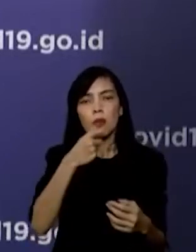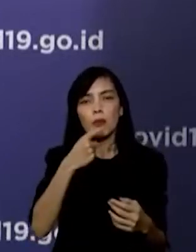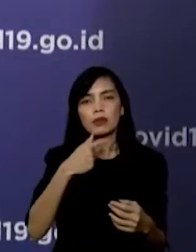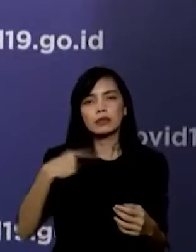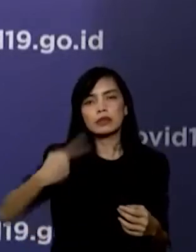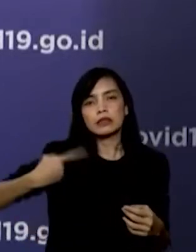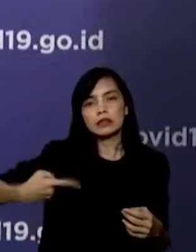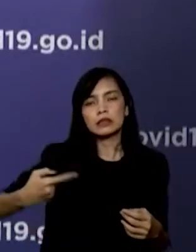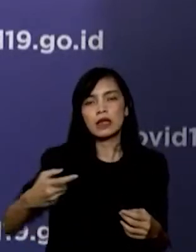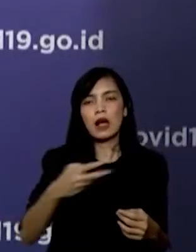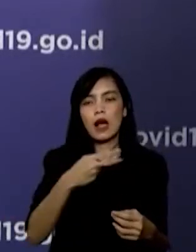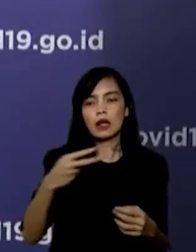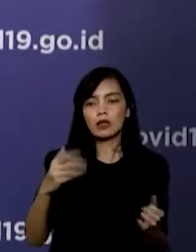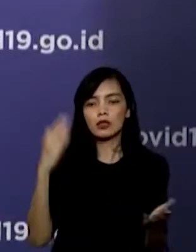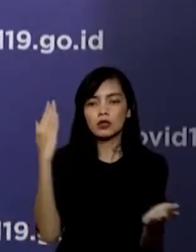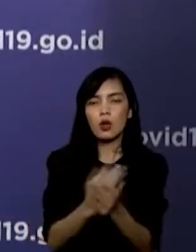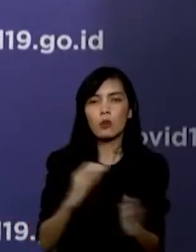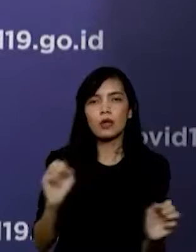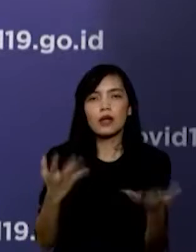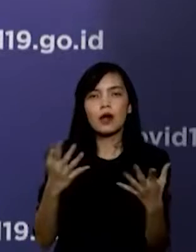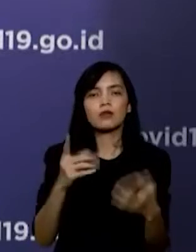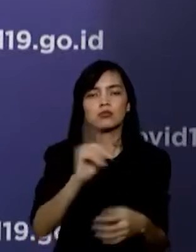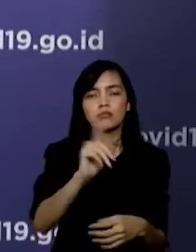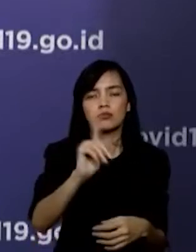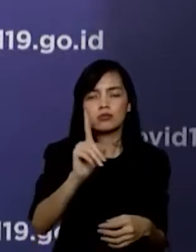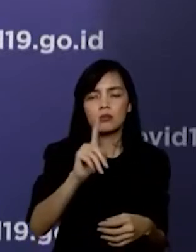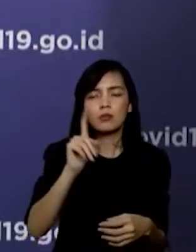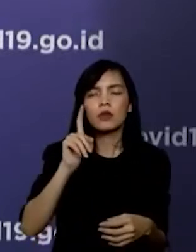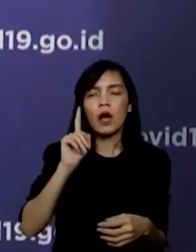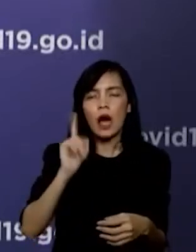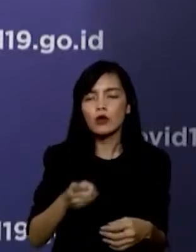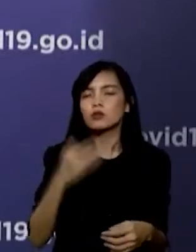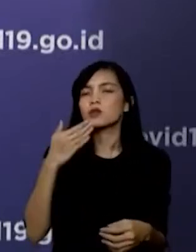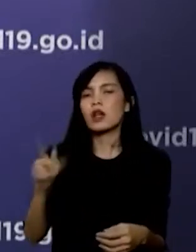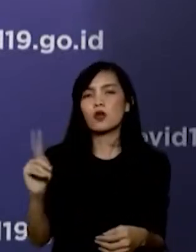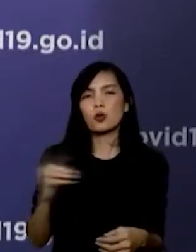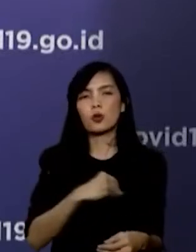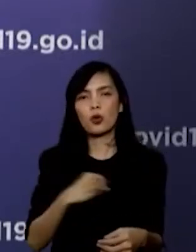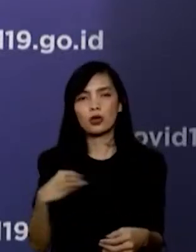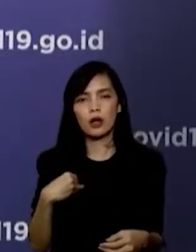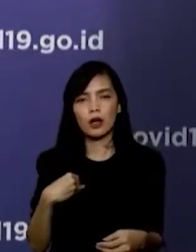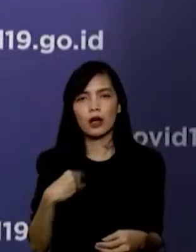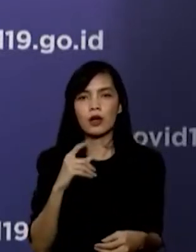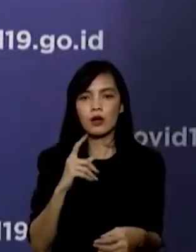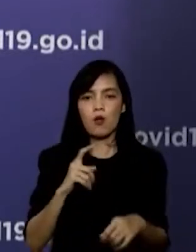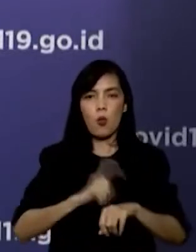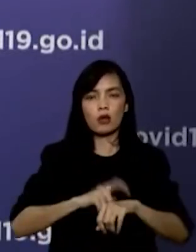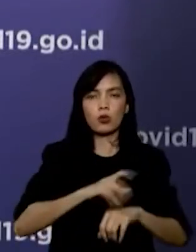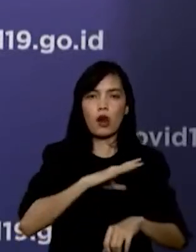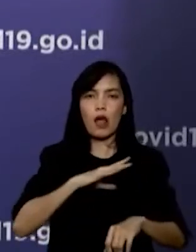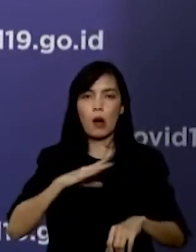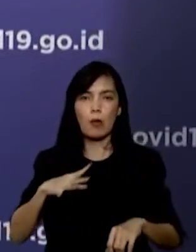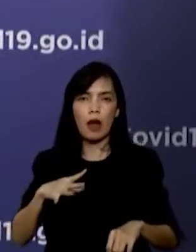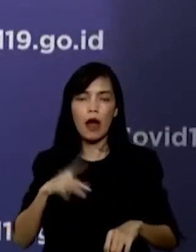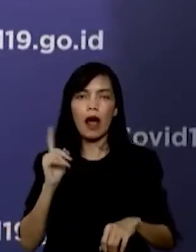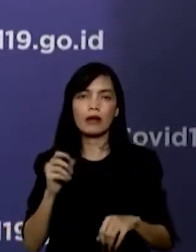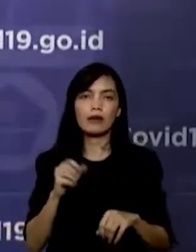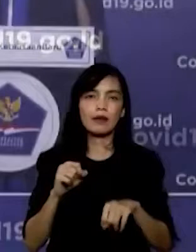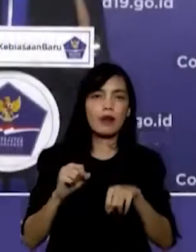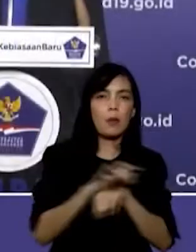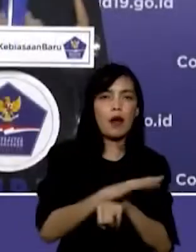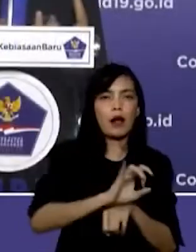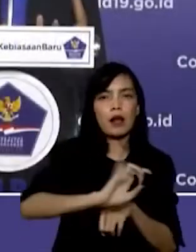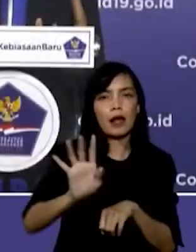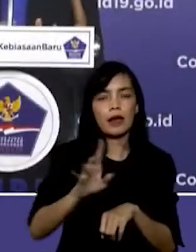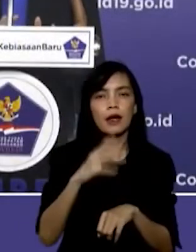boleh menghentikan konsumsi obat secara tiba-tiba tanpa sepengetahuan dokter. Penggunaan untuk jangka panjang juga ada efek